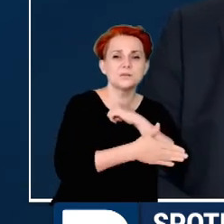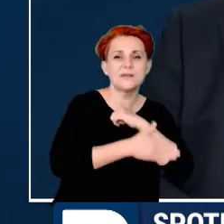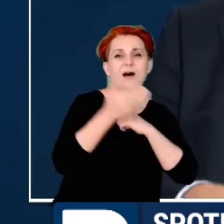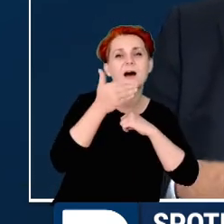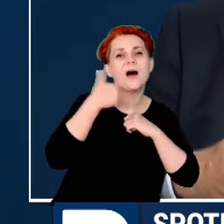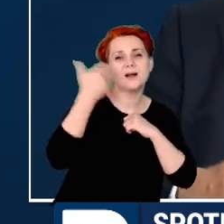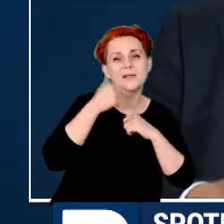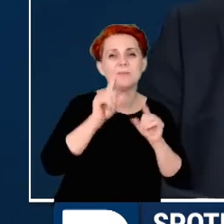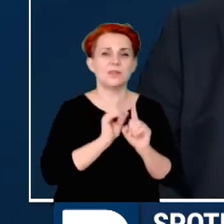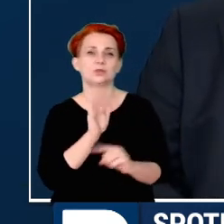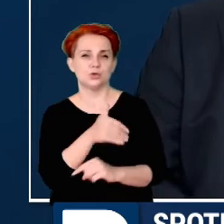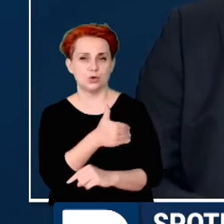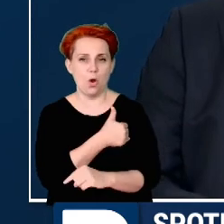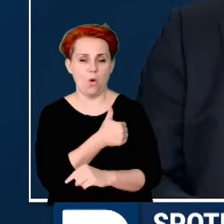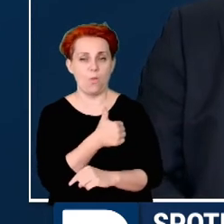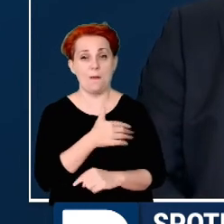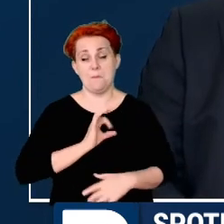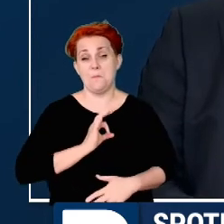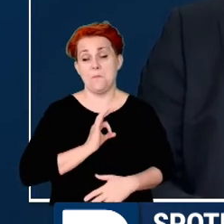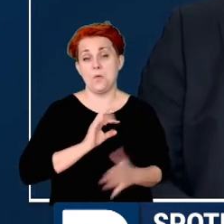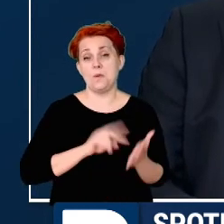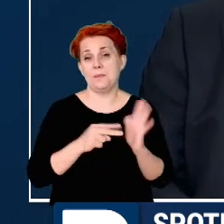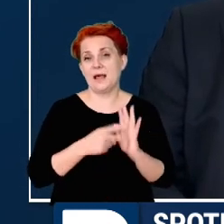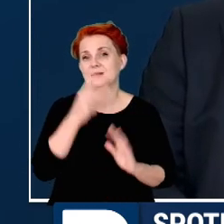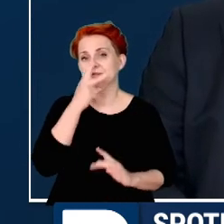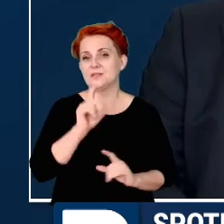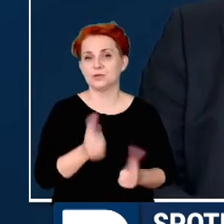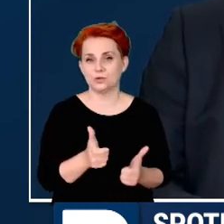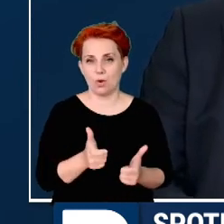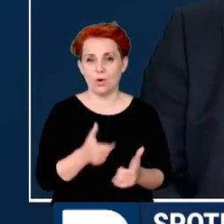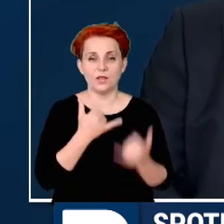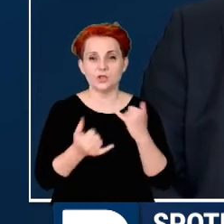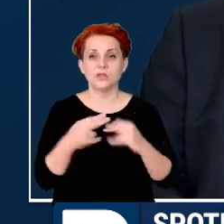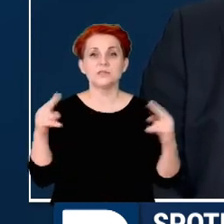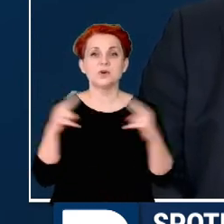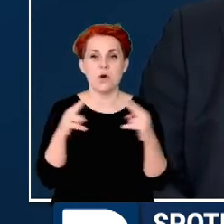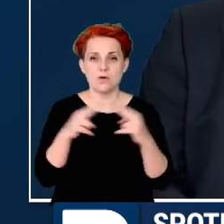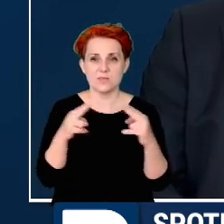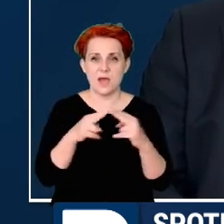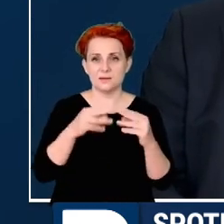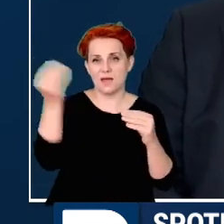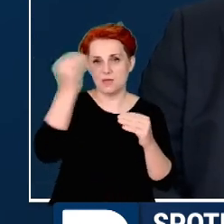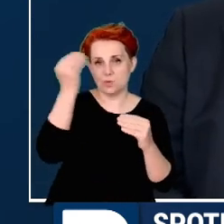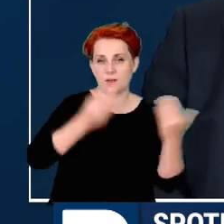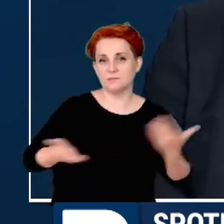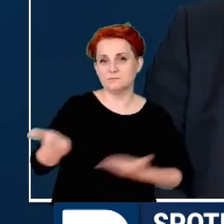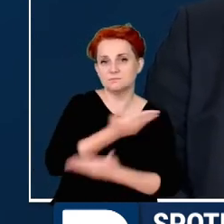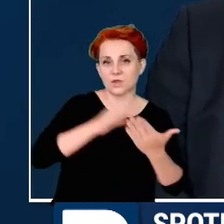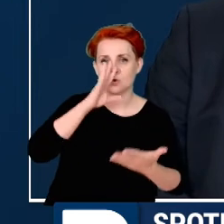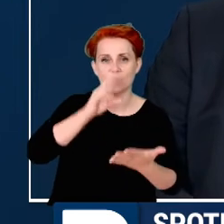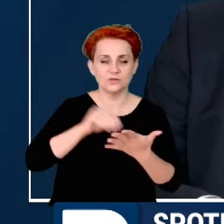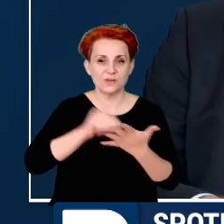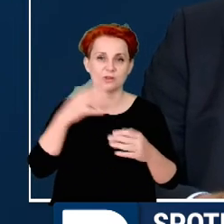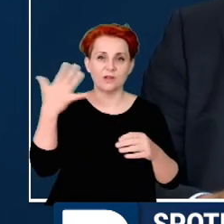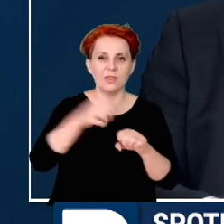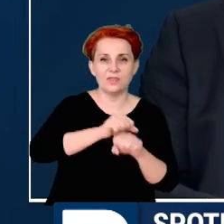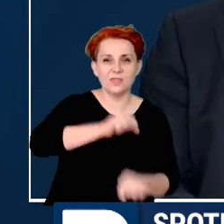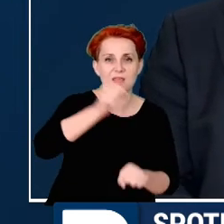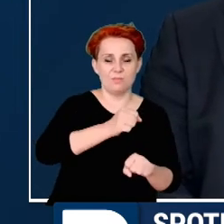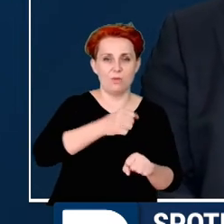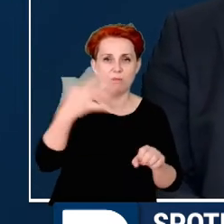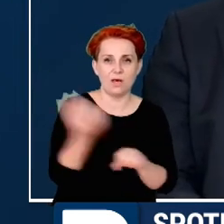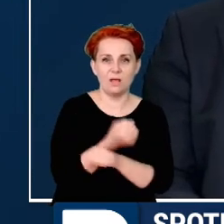że bezpośrednia interakcja w procesie edukacyjnym i nabywania doświadczenia, zdobywania dyplomów pomiędzy ludźmi, którzy zajmują